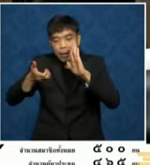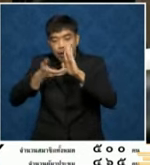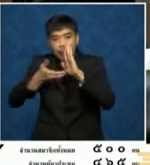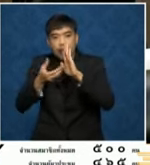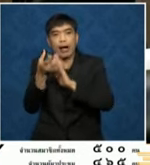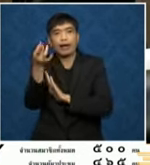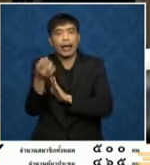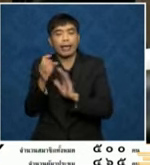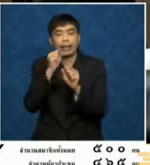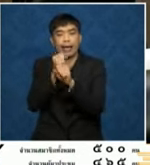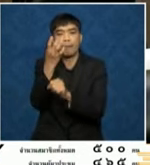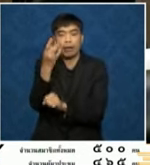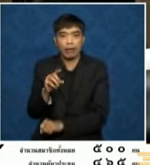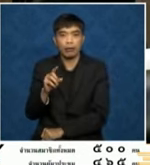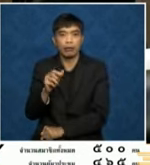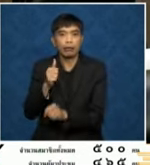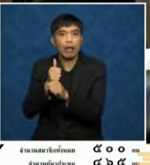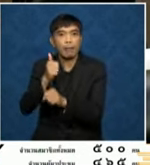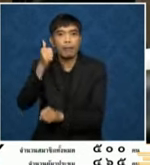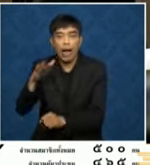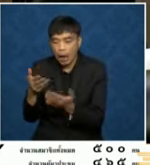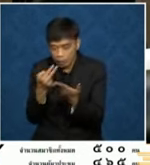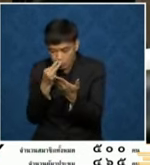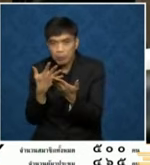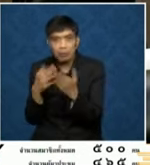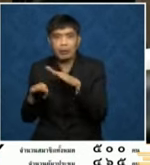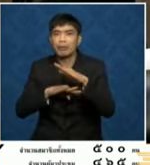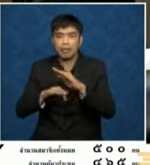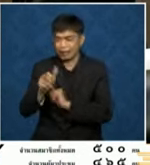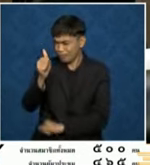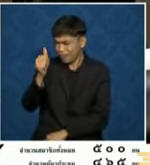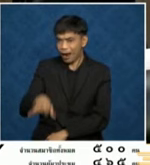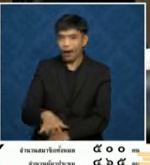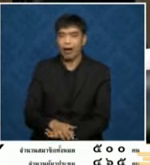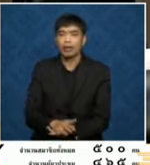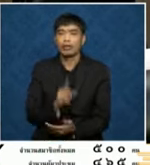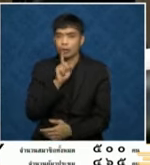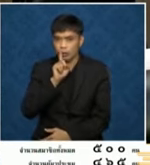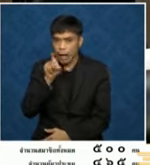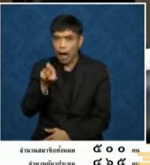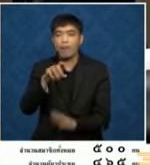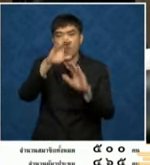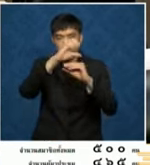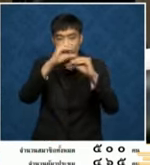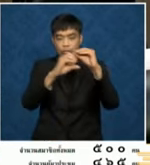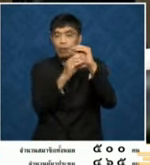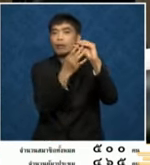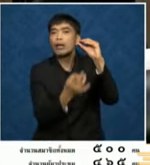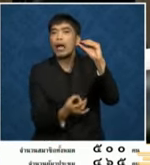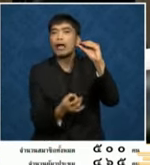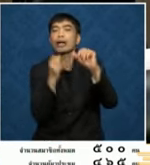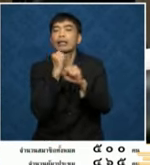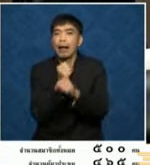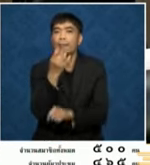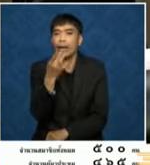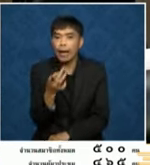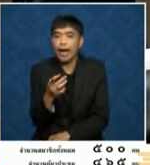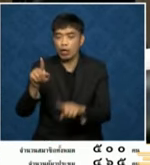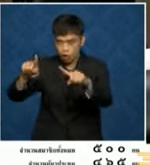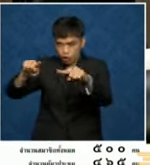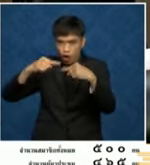ได้เราตั้งคำถามกันมาอย่างต่อเนื่องว่าโครงการที่ห้อยท้ายชื่อพวกนี้ทำอะไรนับวันนี้ก็ไม่มีใครตอบได้ผม